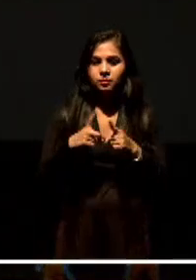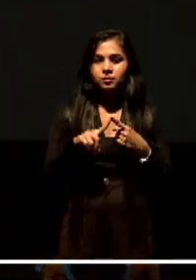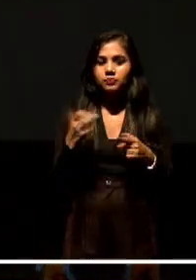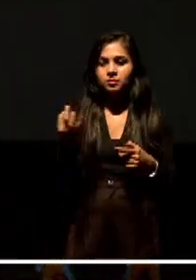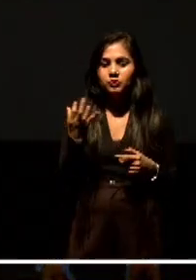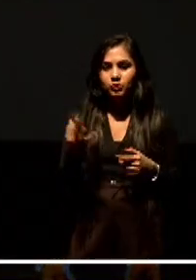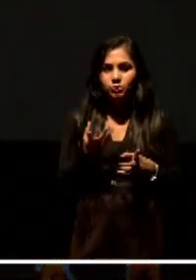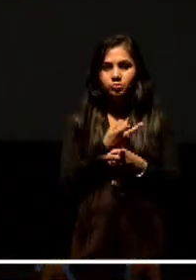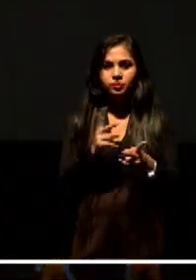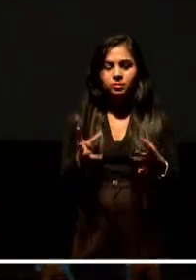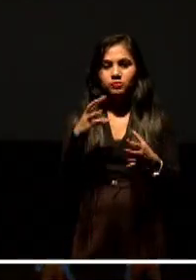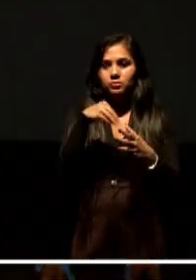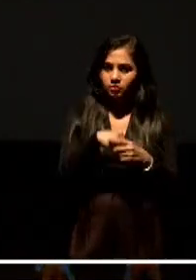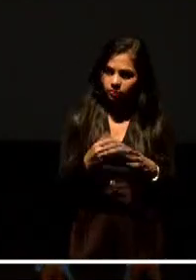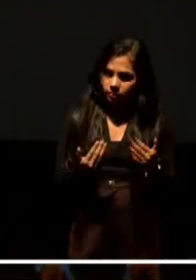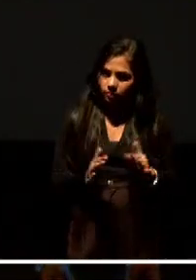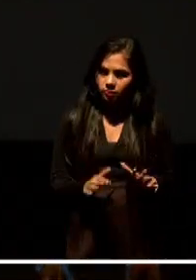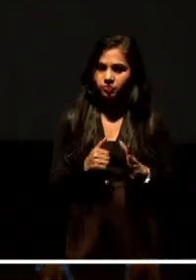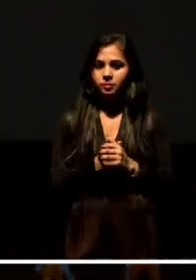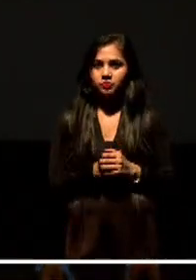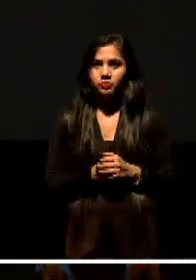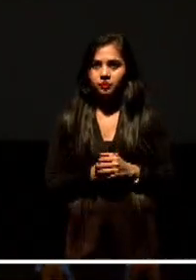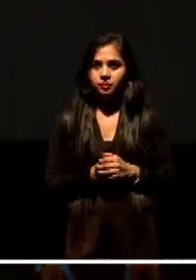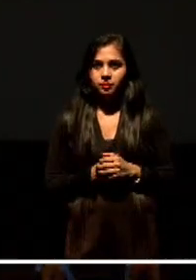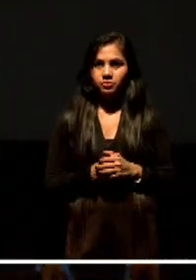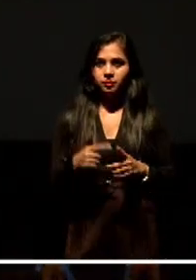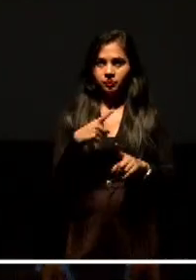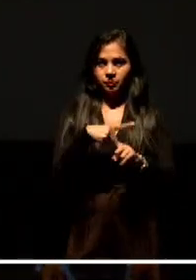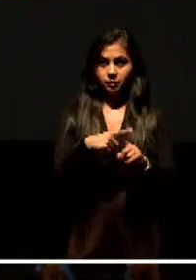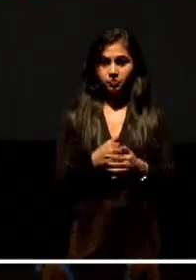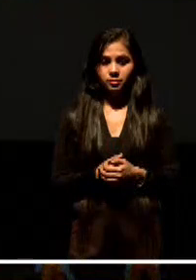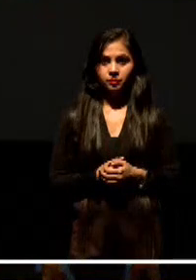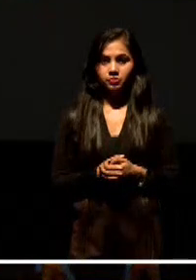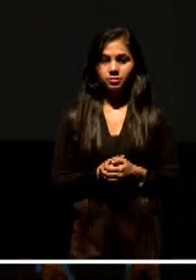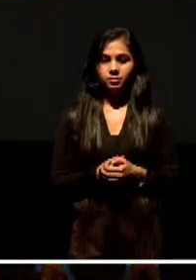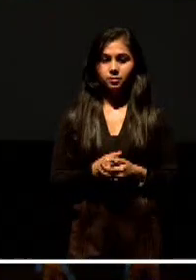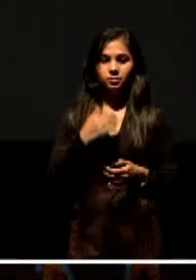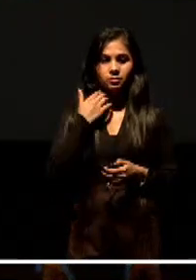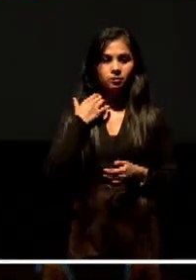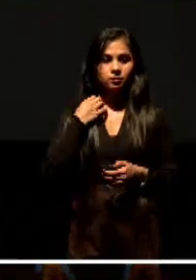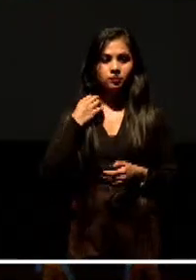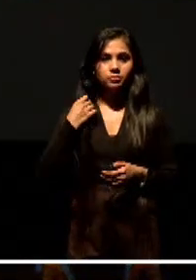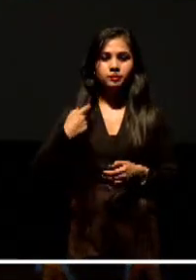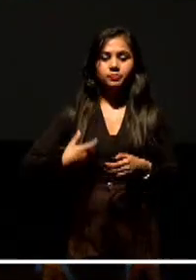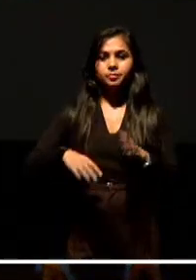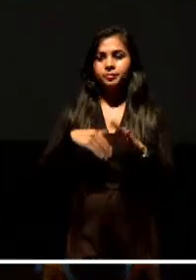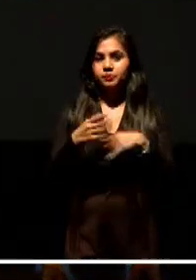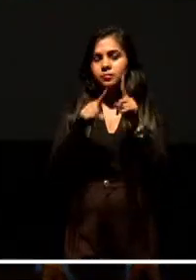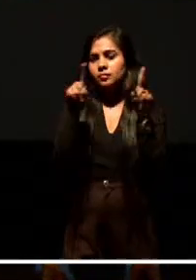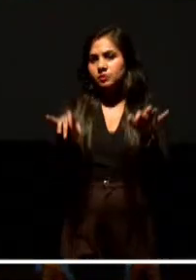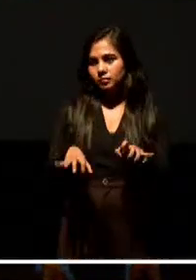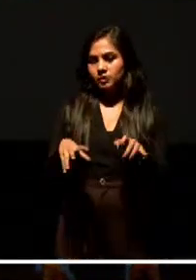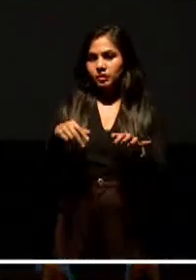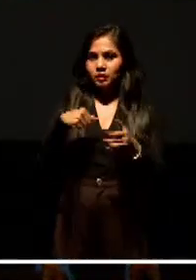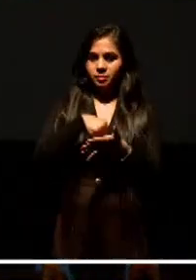सकते हैं, नई नई इसको और ऐप के साथ लिंक कर सकते हैं, एनबीडी के साथ लिंक कर सकते हैं अथवा किसी और सॉफ्टवेयर से लिंक कर सकते हैं, क्योंकि वो दोनों कंप्यूटर बेस्ड है